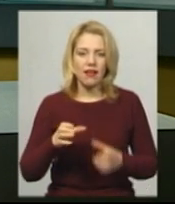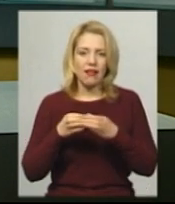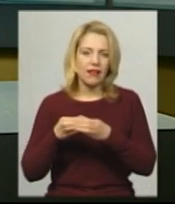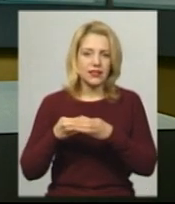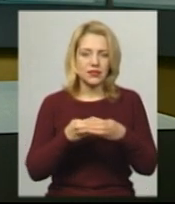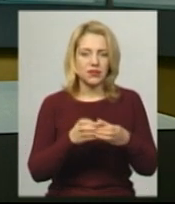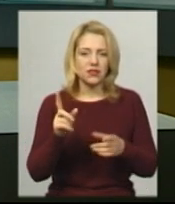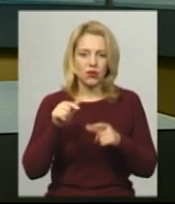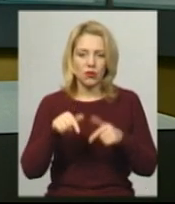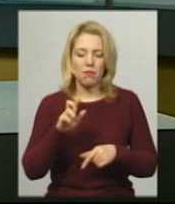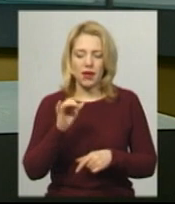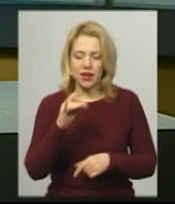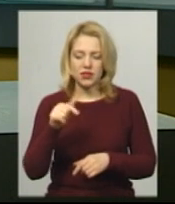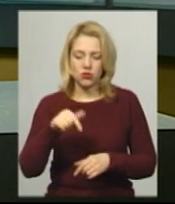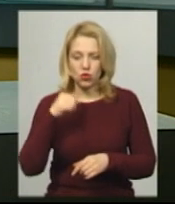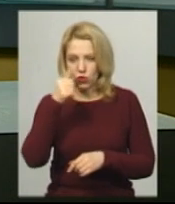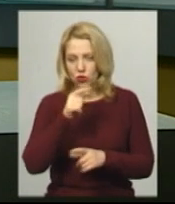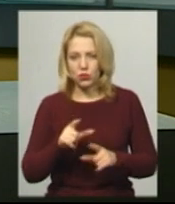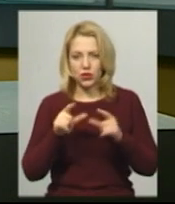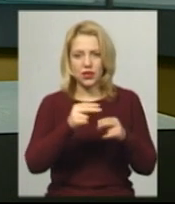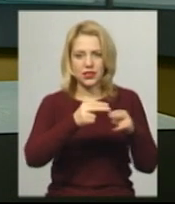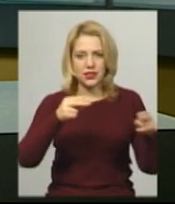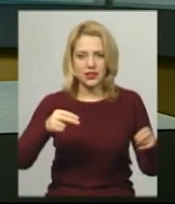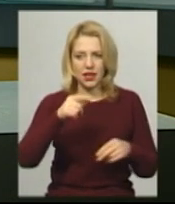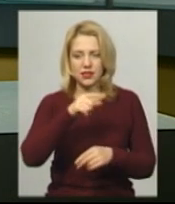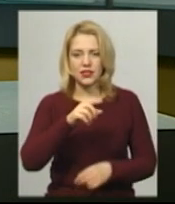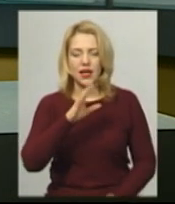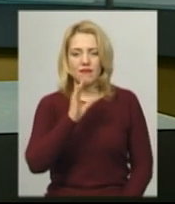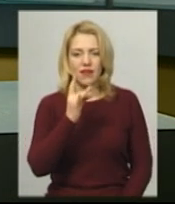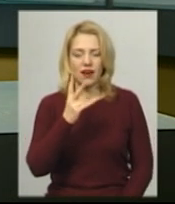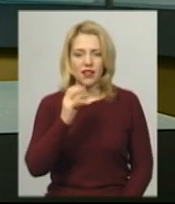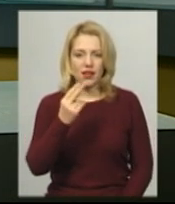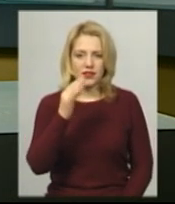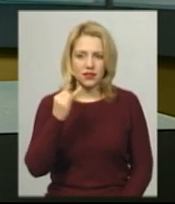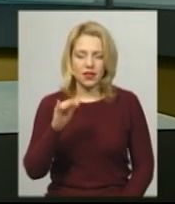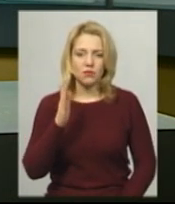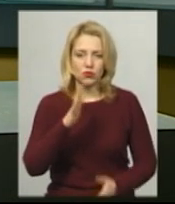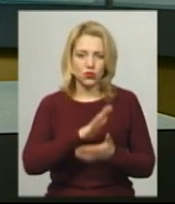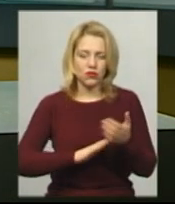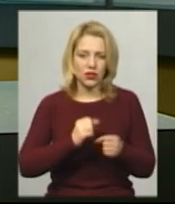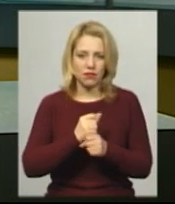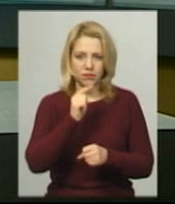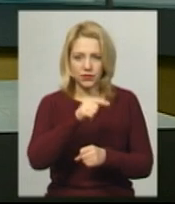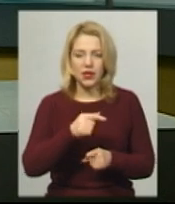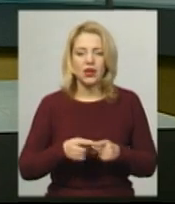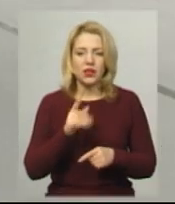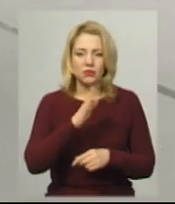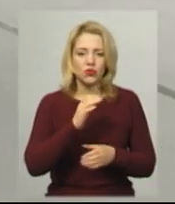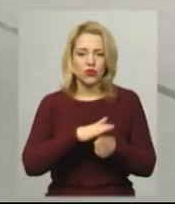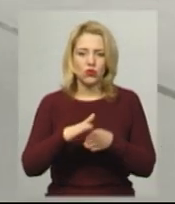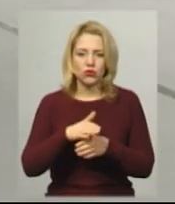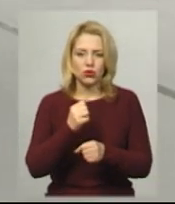року вирушить на станцію «Академік Вернадський» працюватиме там упродовж року. На станції чоловік виконуватиме